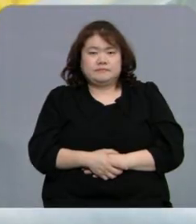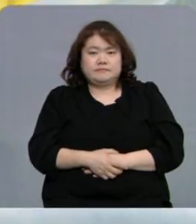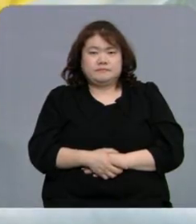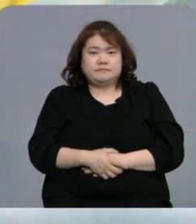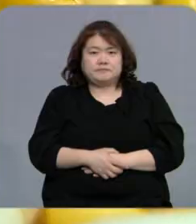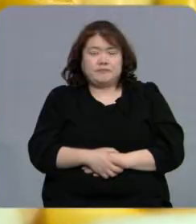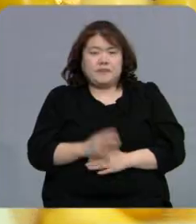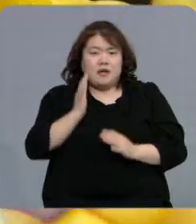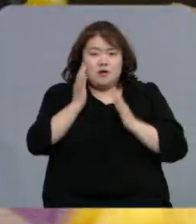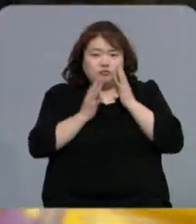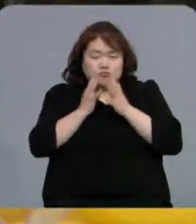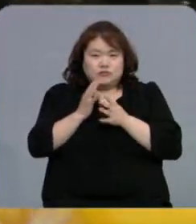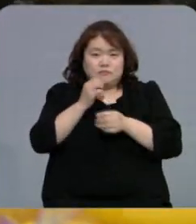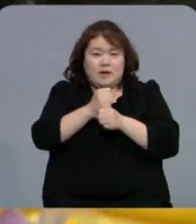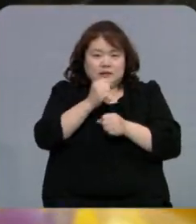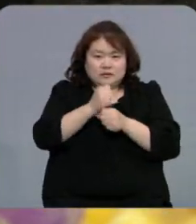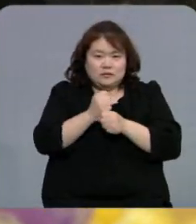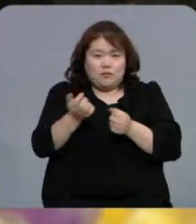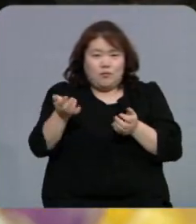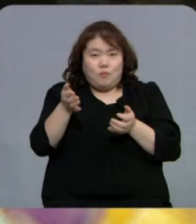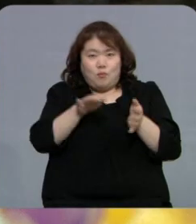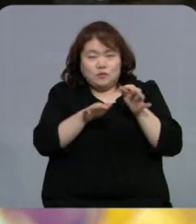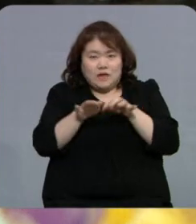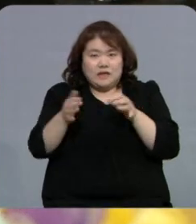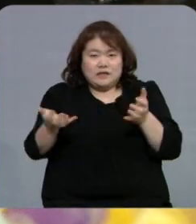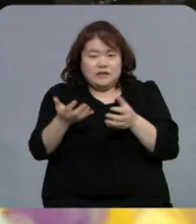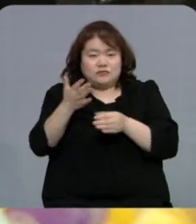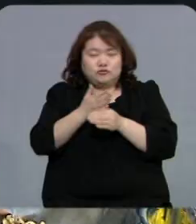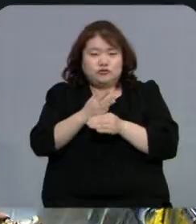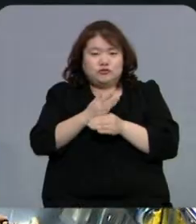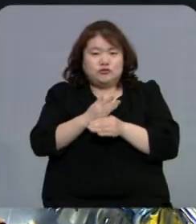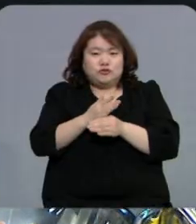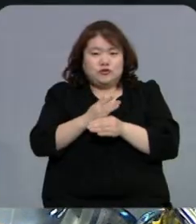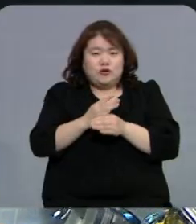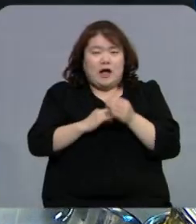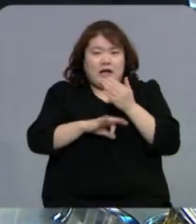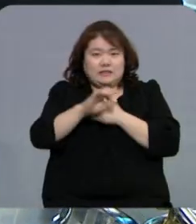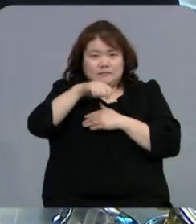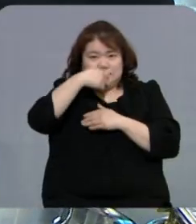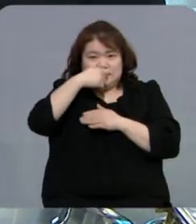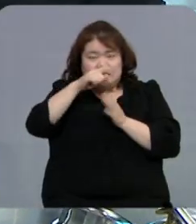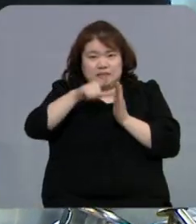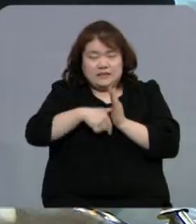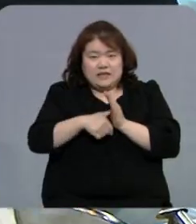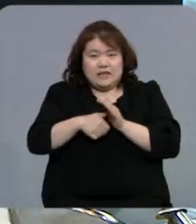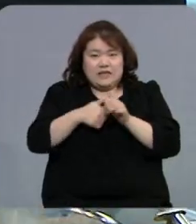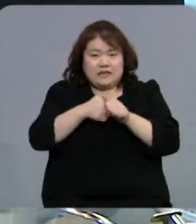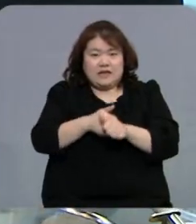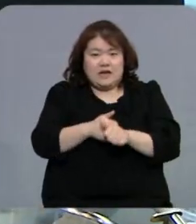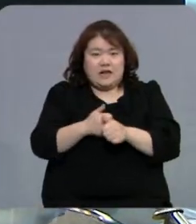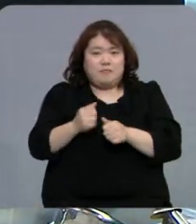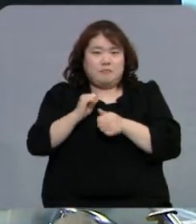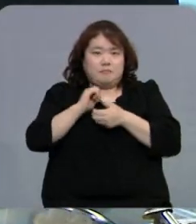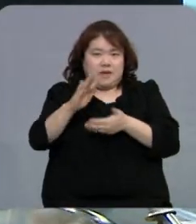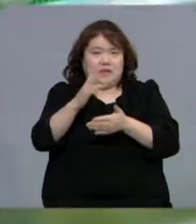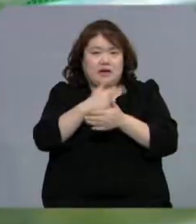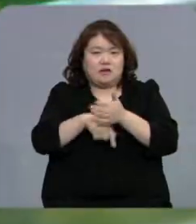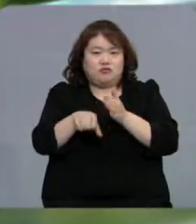샐러드를 만들고 포장하는 작업이 한창입니다. 매일 아침 식사 시간에 맞춰 고객들에게 배달하기